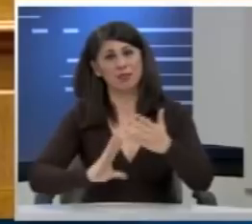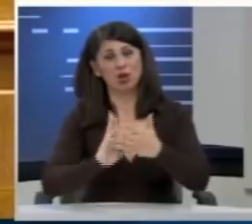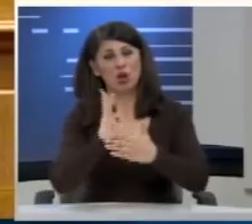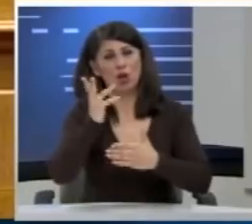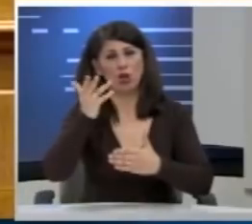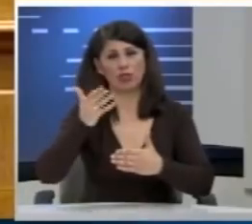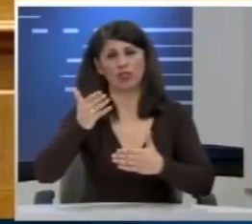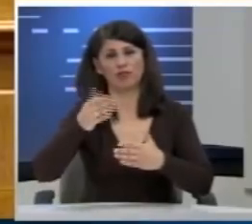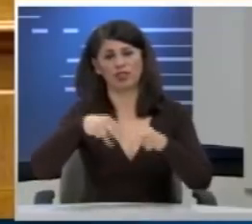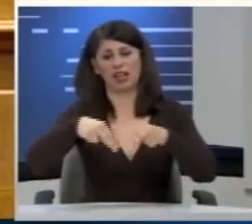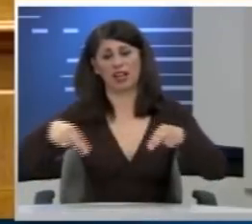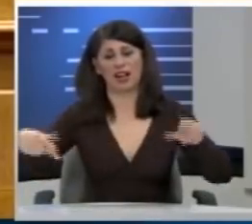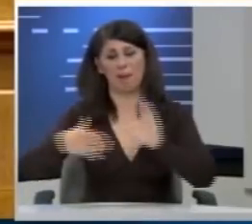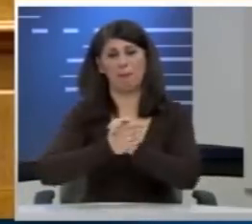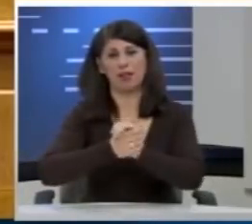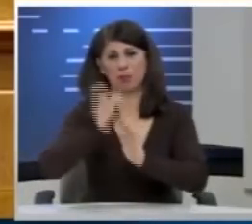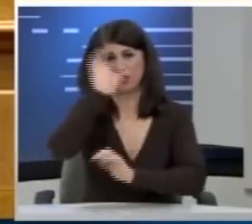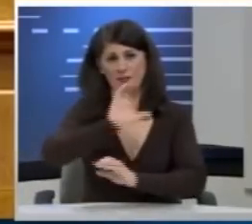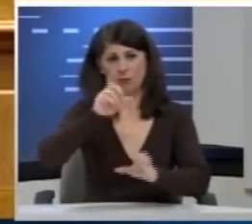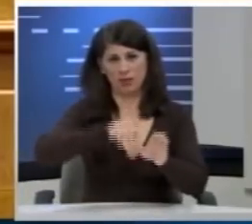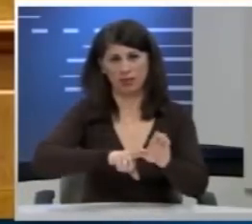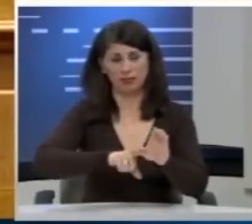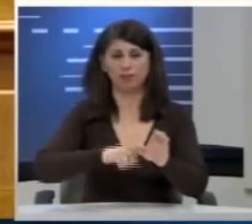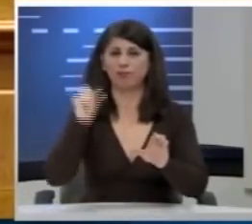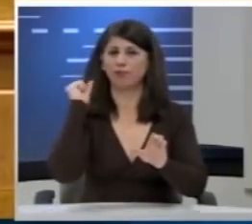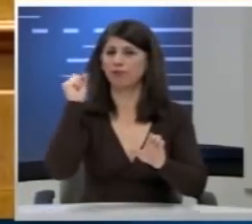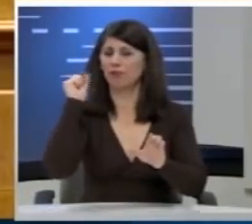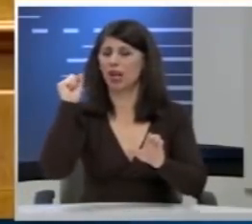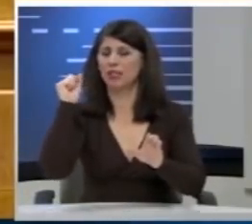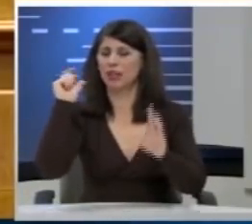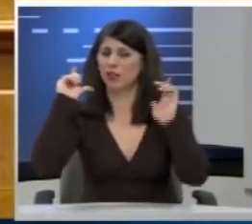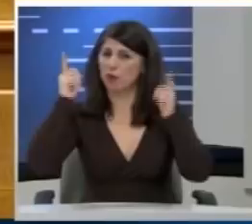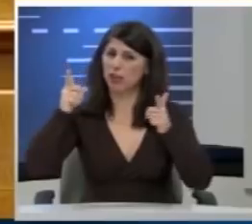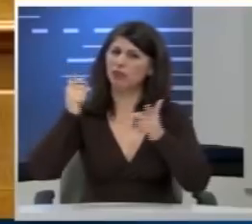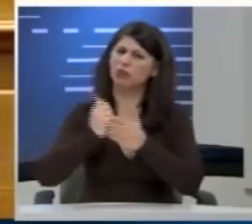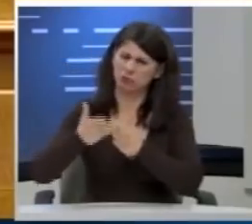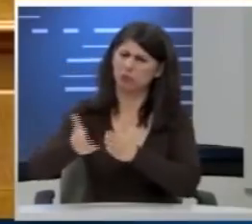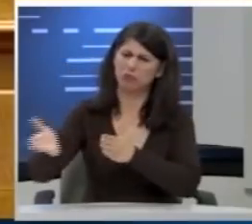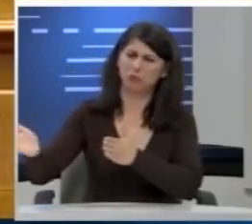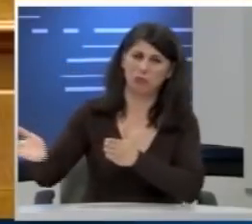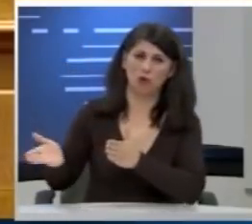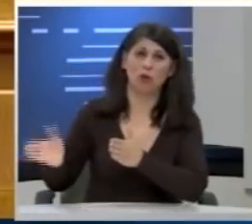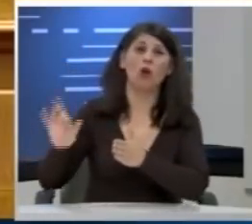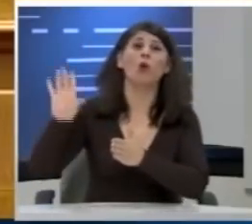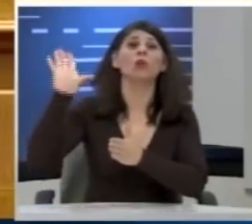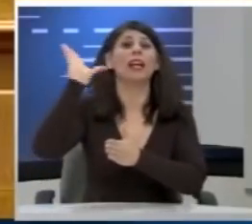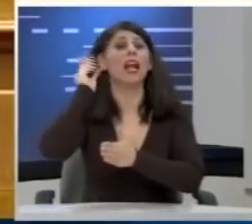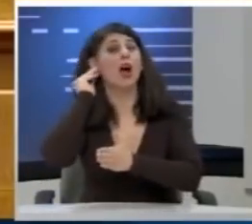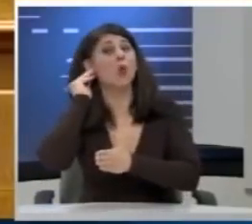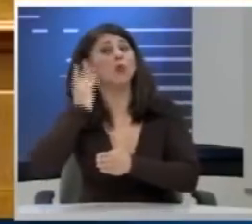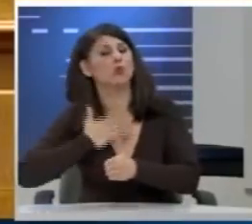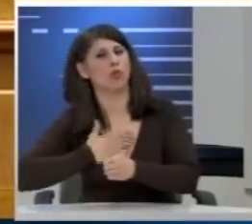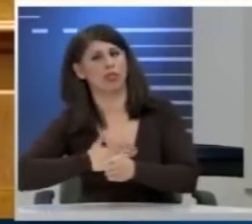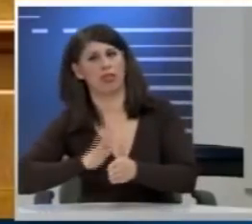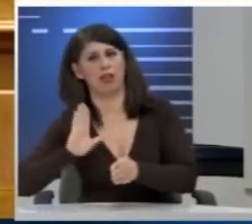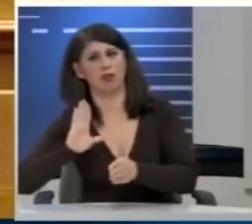προοδευτικά του μέτωπα στην Ευρωπαϊκή Ένωση ο ΣΥΡΙΖΑ με τους σοσιαλδημοκράτες και τους υπόλοιπους που ούτε να ακούσουν